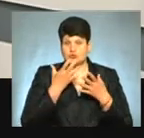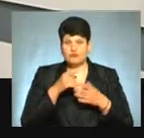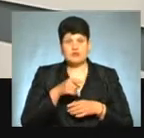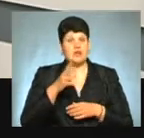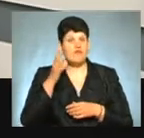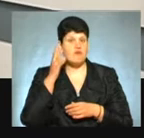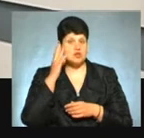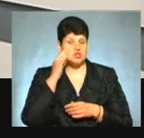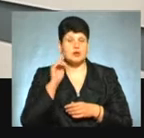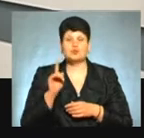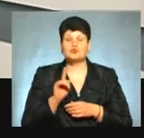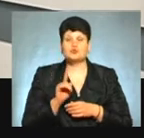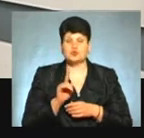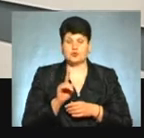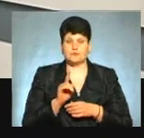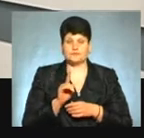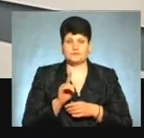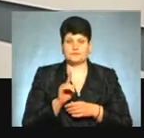Вони вважають, що...